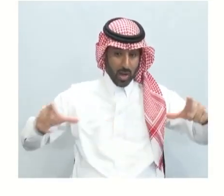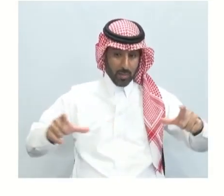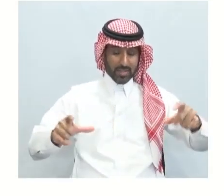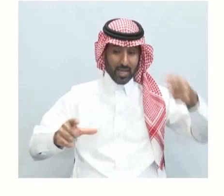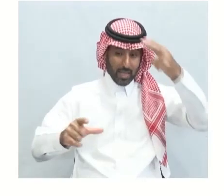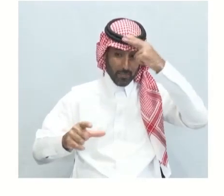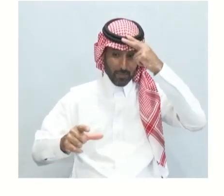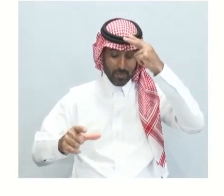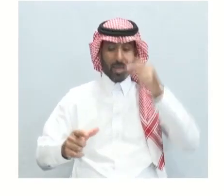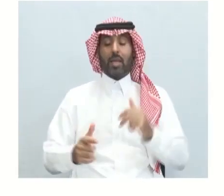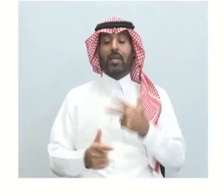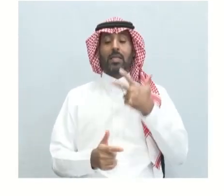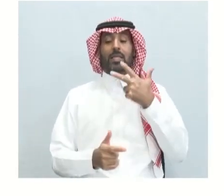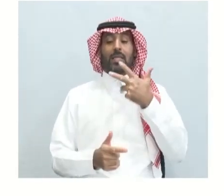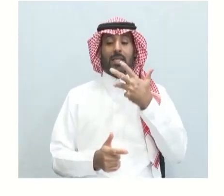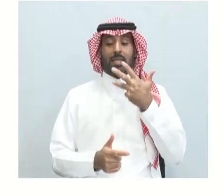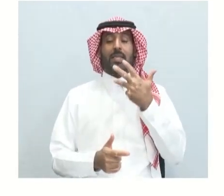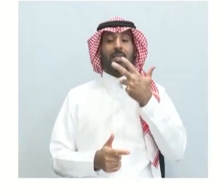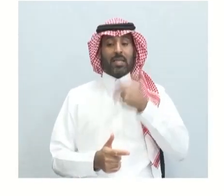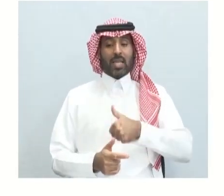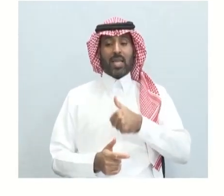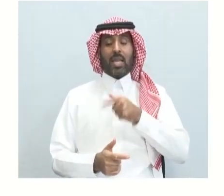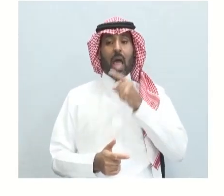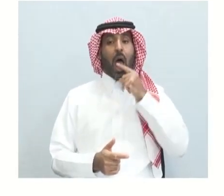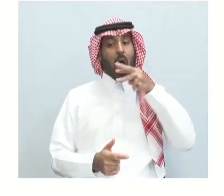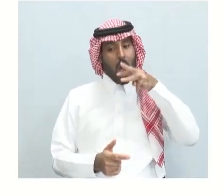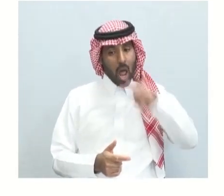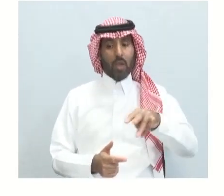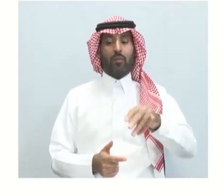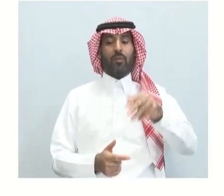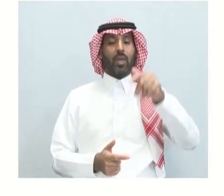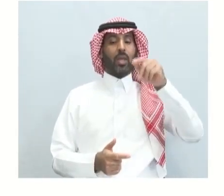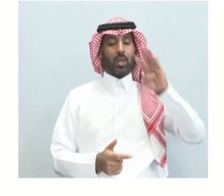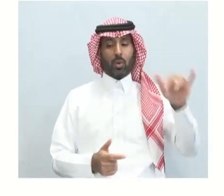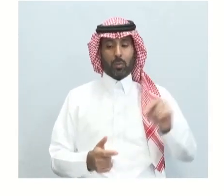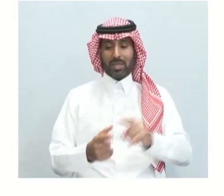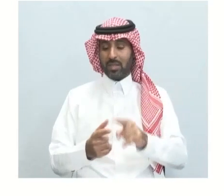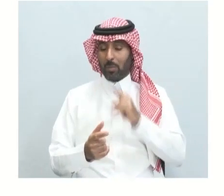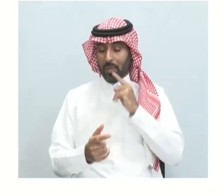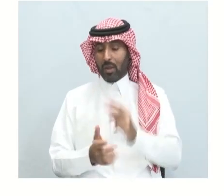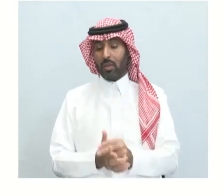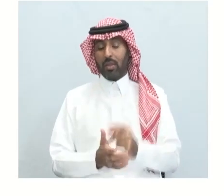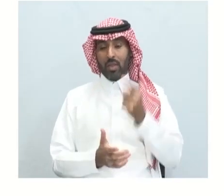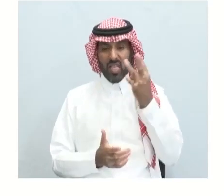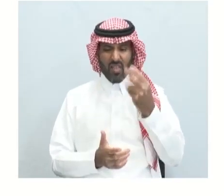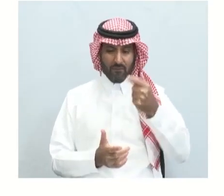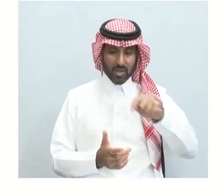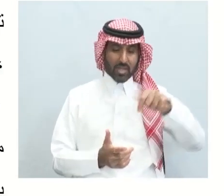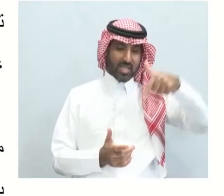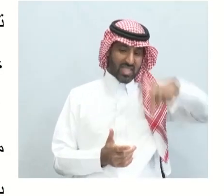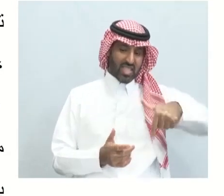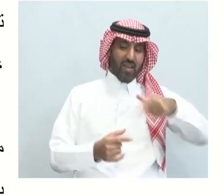90,000 كي مر مربع تمثل حوالي 4.6% من مساحه